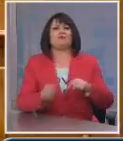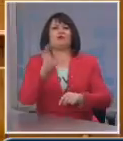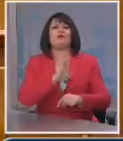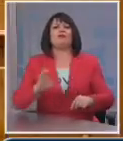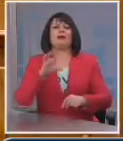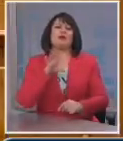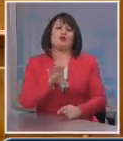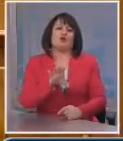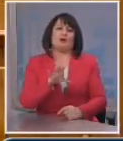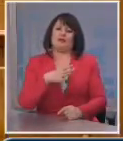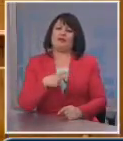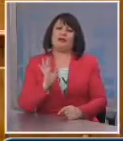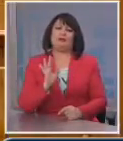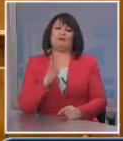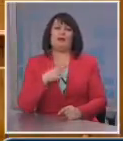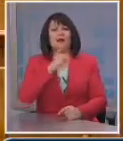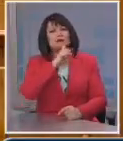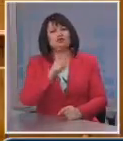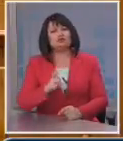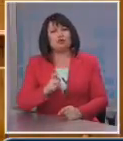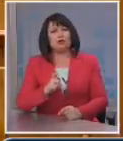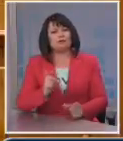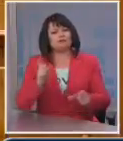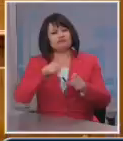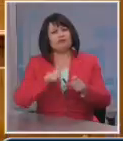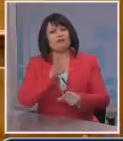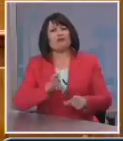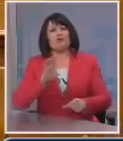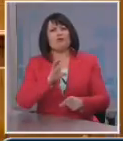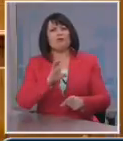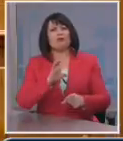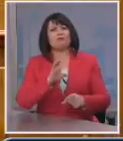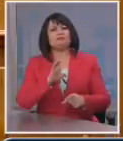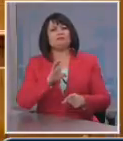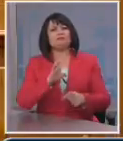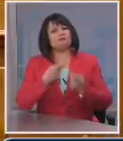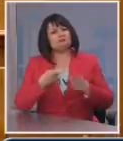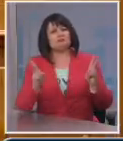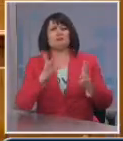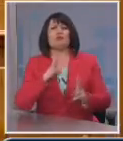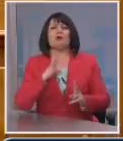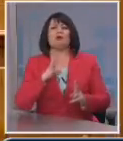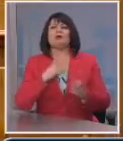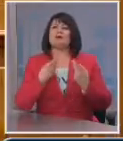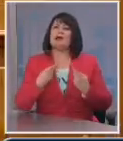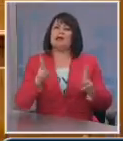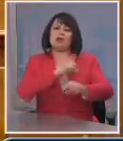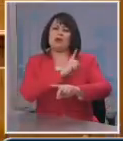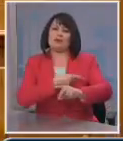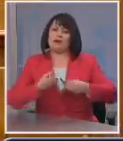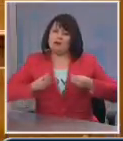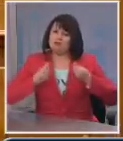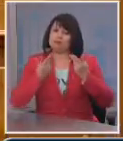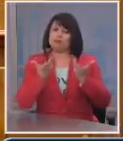χώρα. Θέλει να ζει σε μια χώρα που θα επιτρέπει στους πολίτες της να ξεδιπλώνουν ελεύθερα τις δυνάμεις τους και να